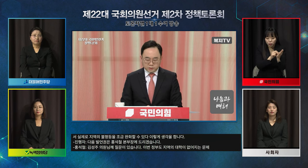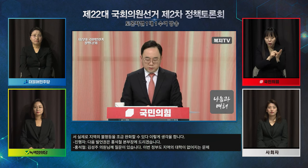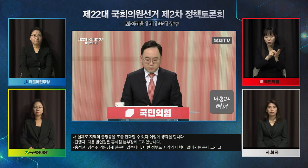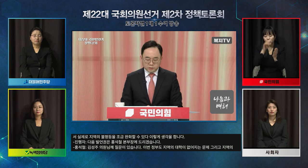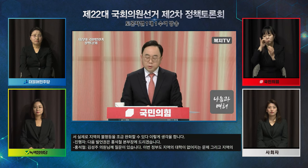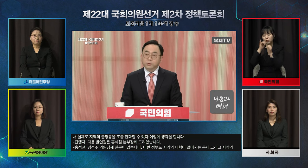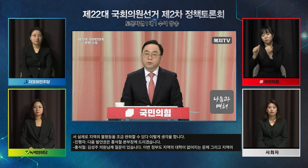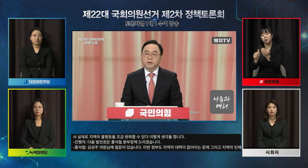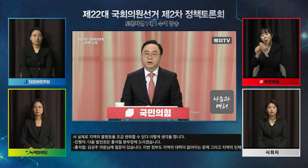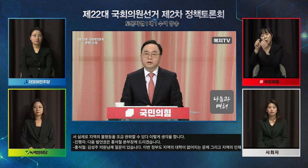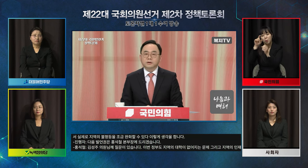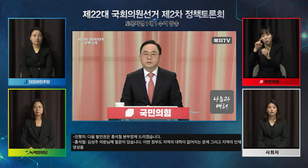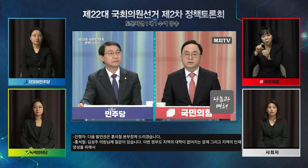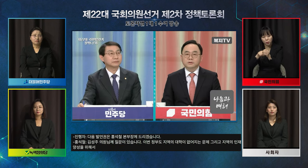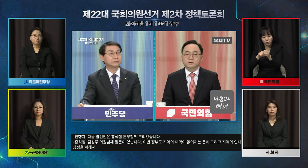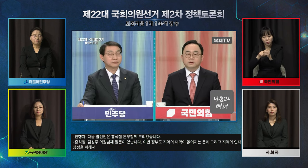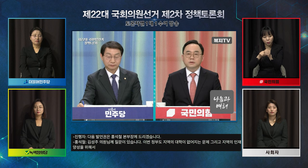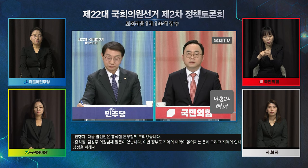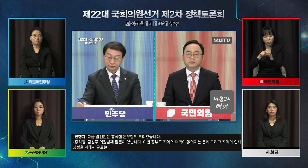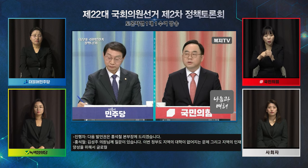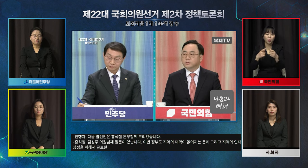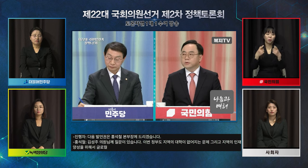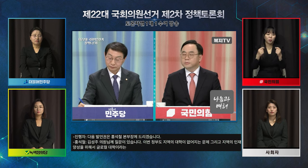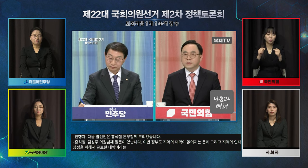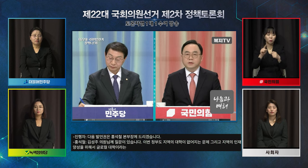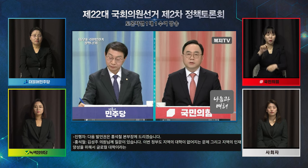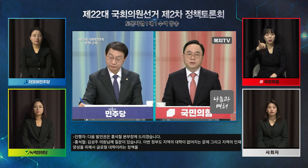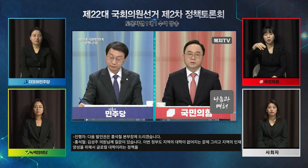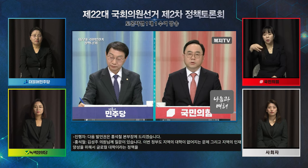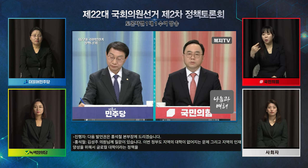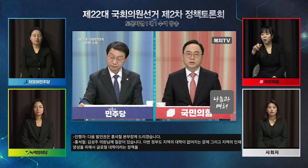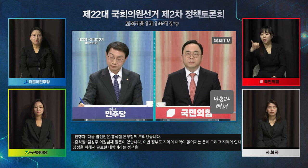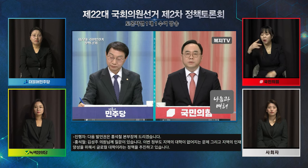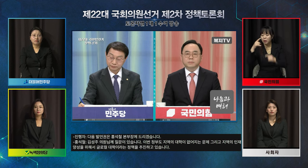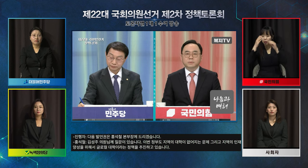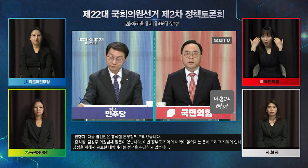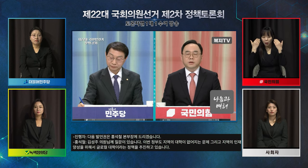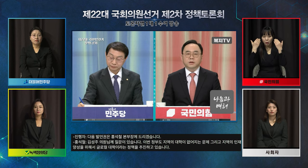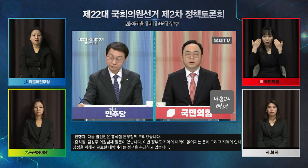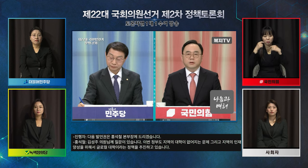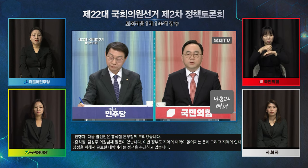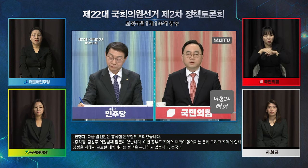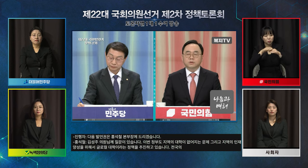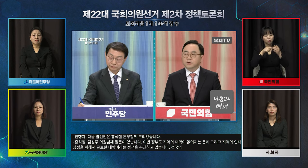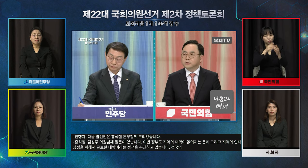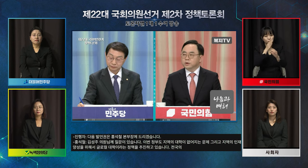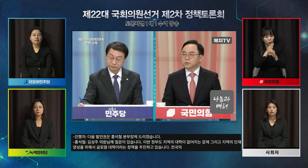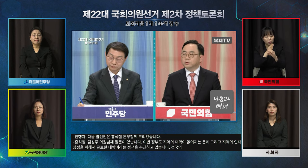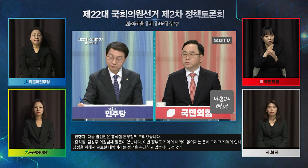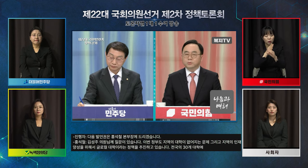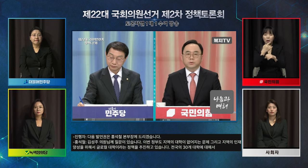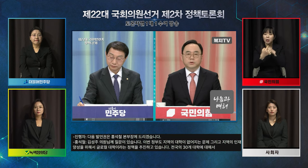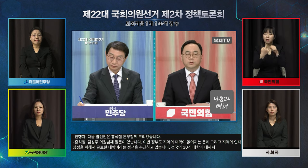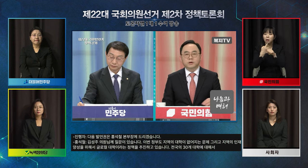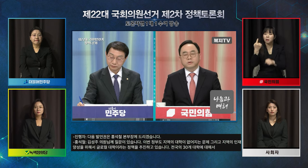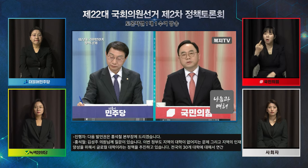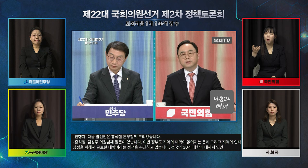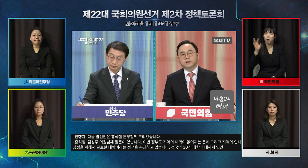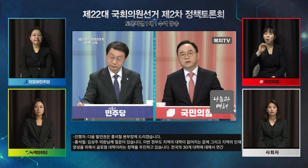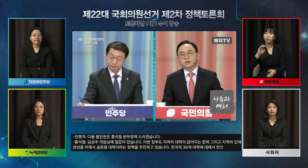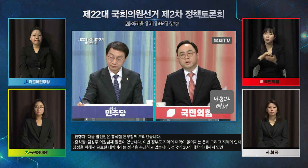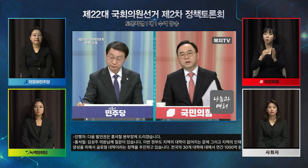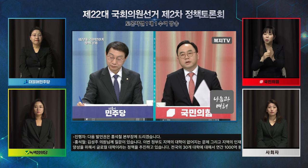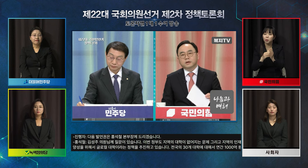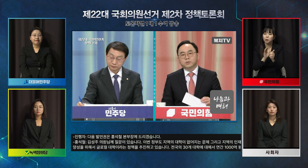양성을 위해서 글로컬 대학이라는 정책을 추진하고 있습니다. 전국의 30개 대학에 대해서 연간 1천억 원 정도에 지원하는